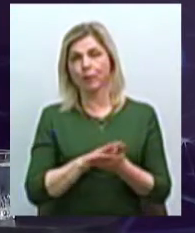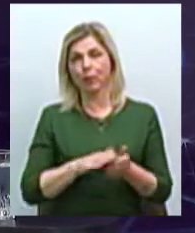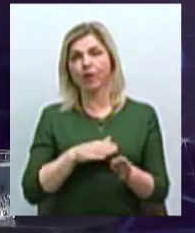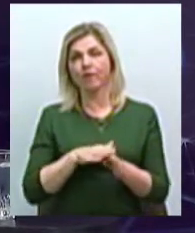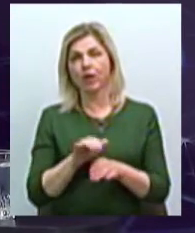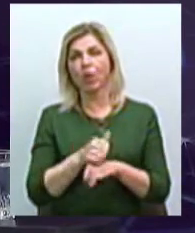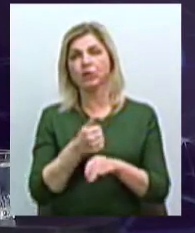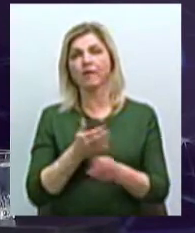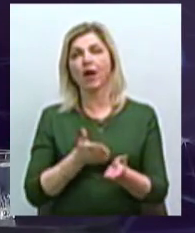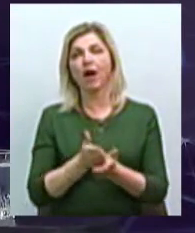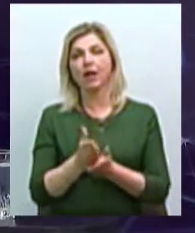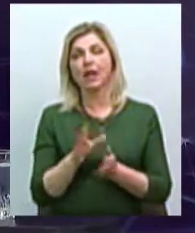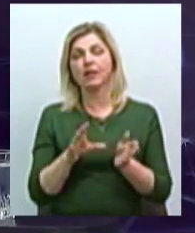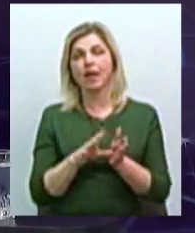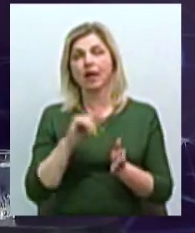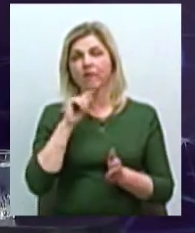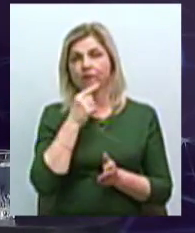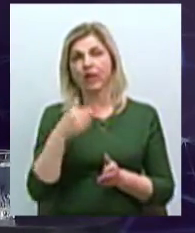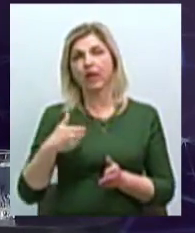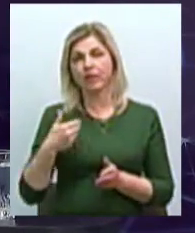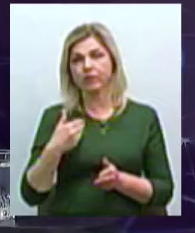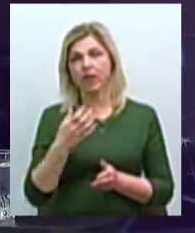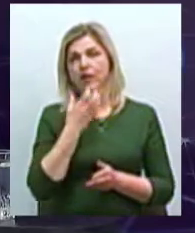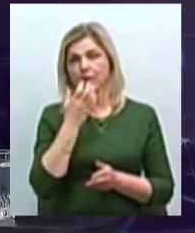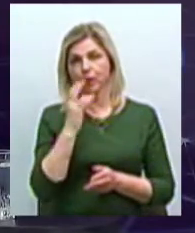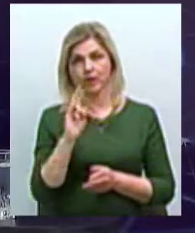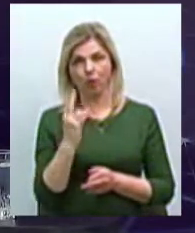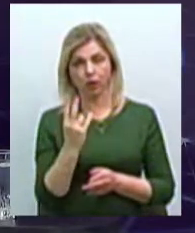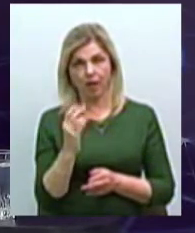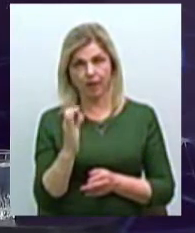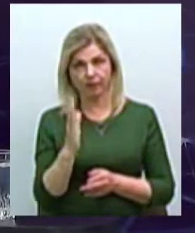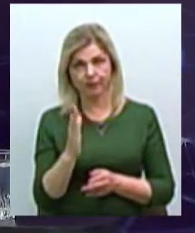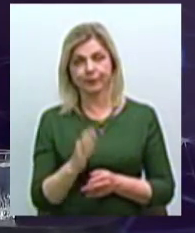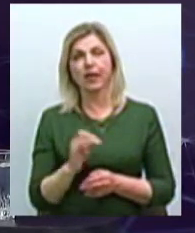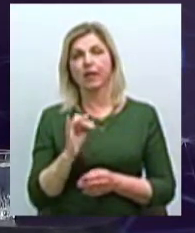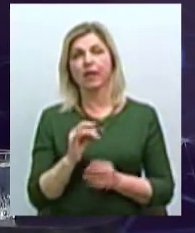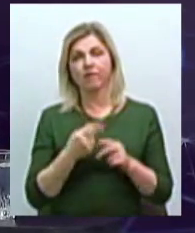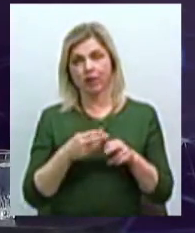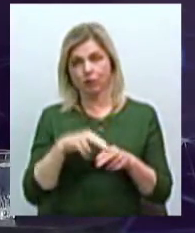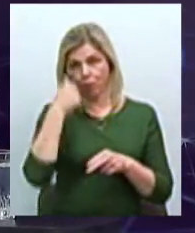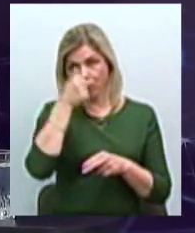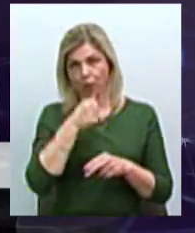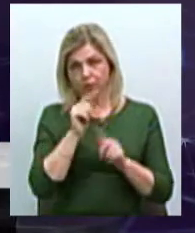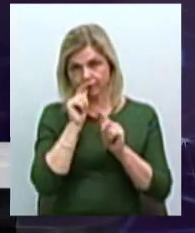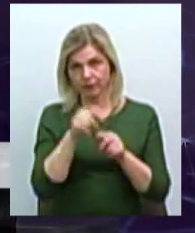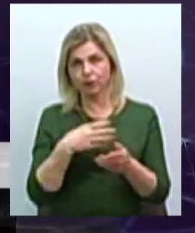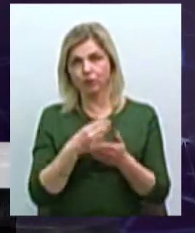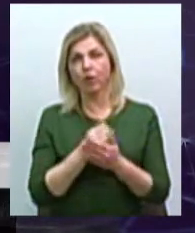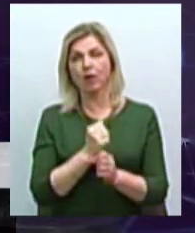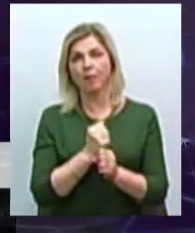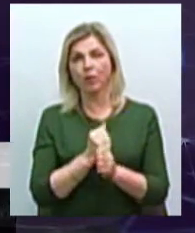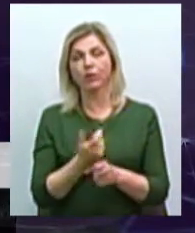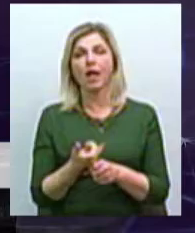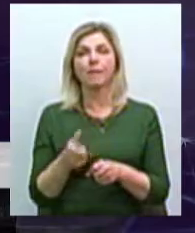галузеву програму з енергоефективності «Теплий Миколаїв». В цьому році ми зосередили свою роботу здебільшого